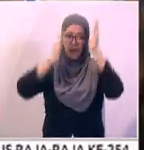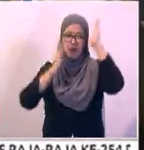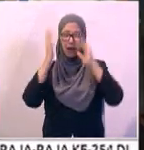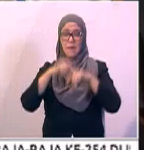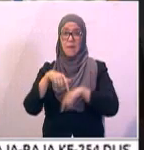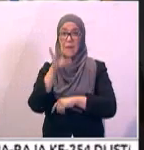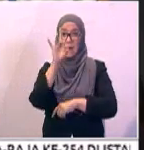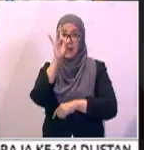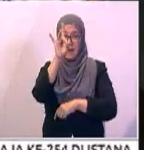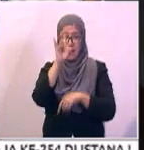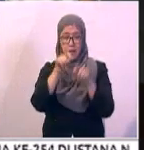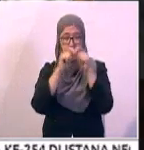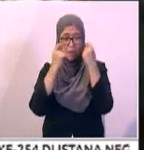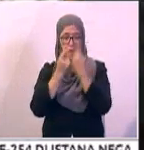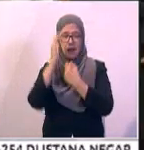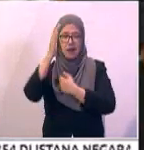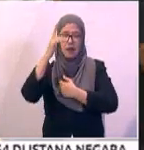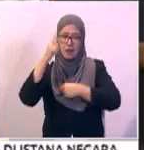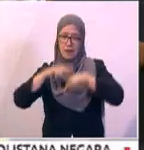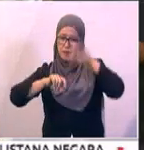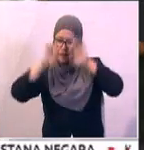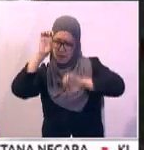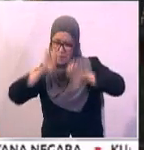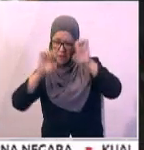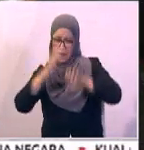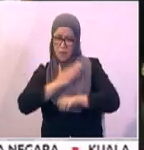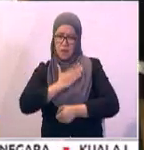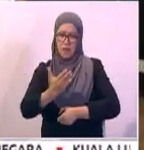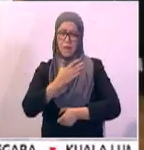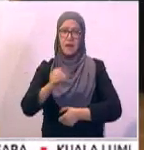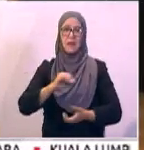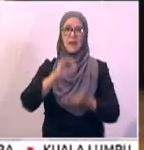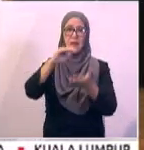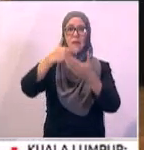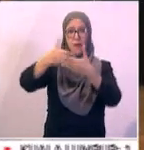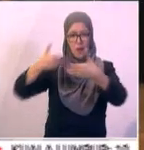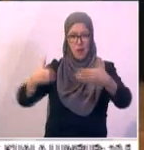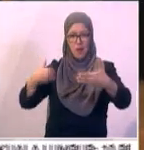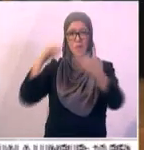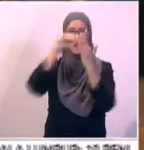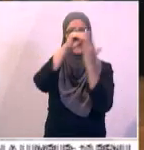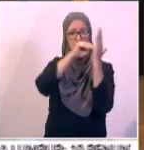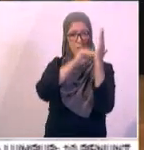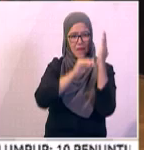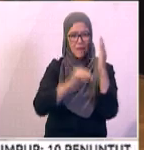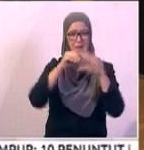dari segi komitmen dan sumbangan sebelum disenaraikan dalam kejohanan ini.